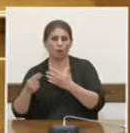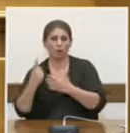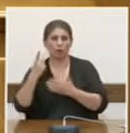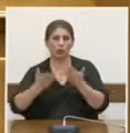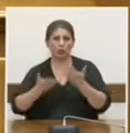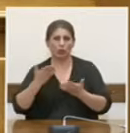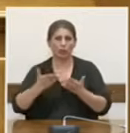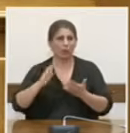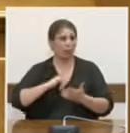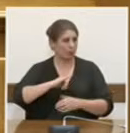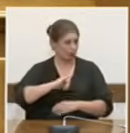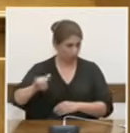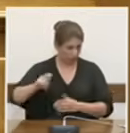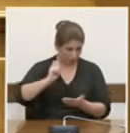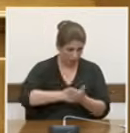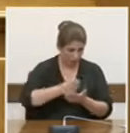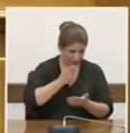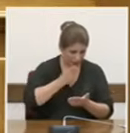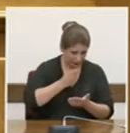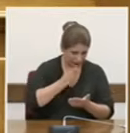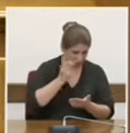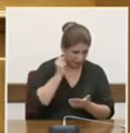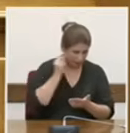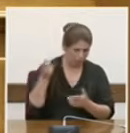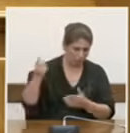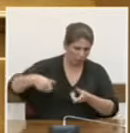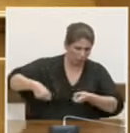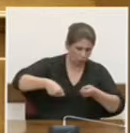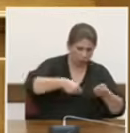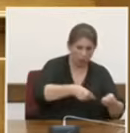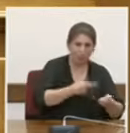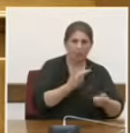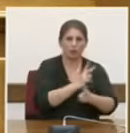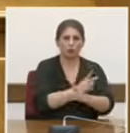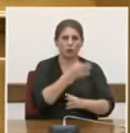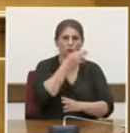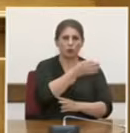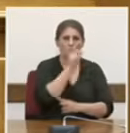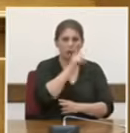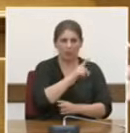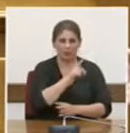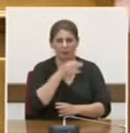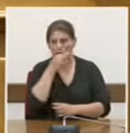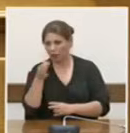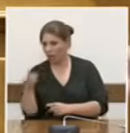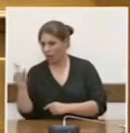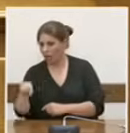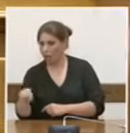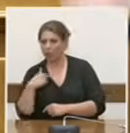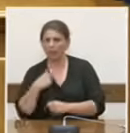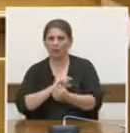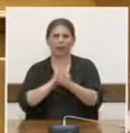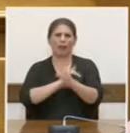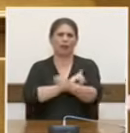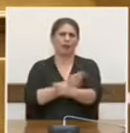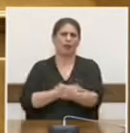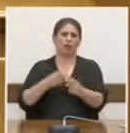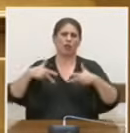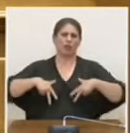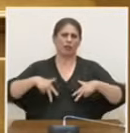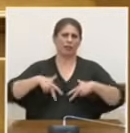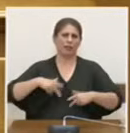αγοράσει ποτέ φέτα στη ζωή του γιατί τα φέρουν άλλοι, ή οι σύμβουλοι του λένε ψέματα και λέει άλλα, ή είναι ανίκανος να κυβερνήσει την Ελλάδα. Δεν υπάρχει